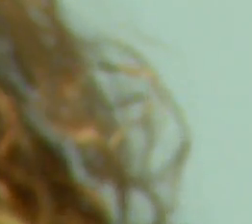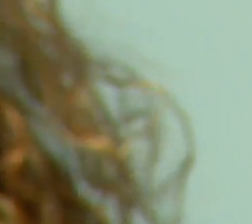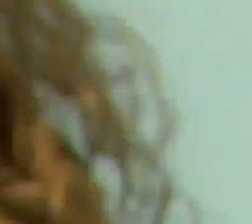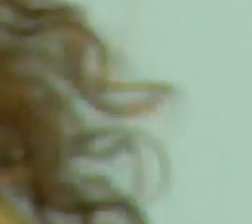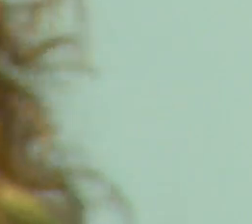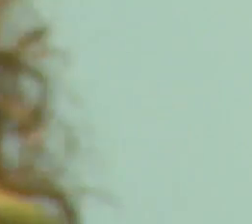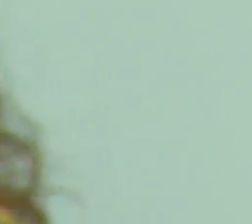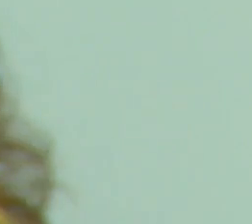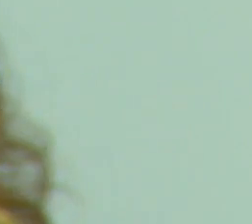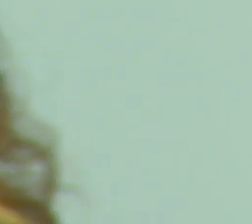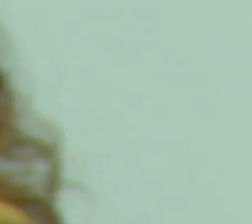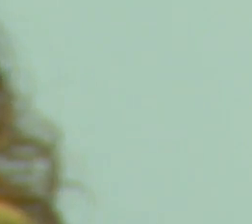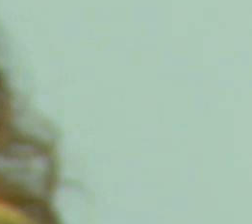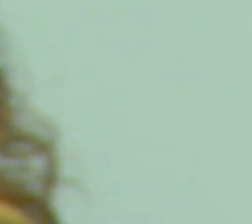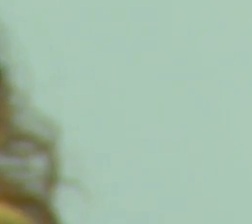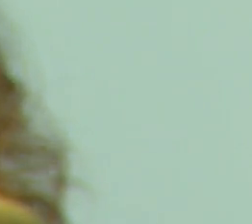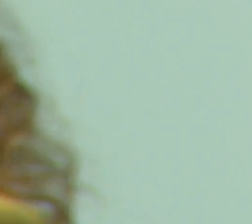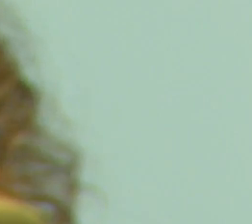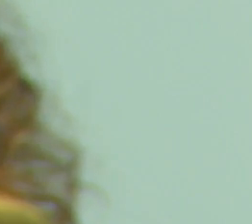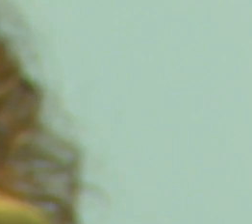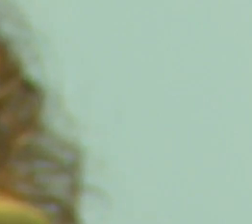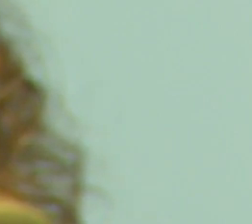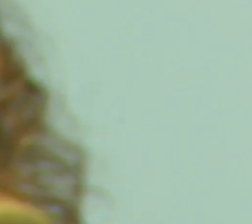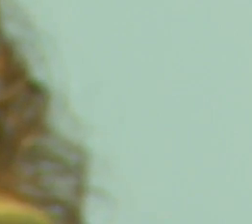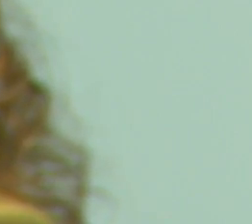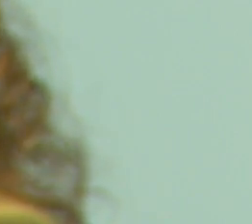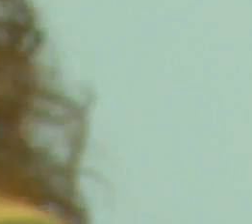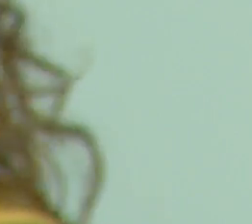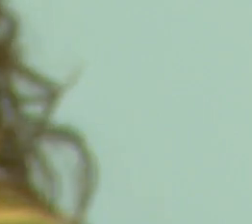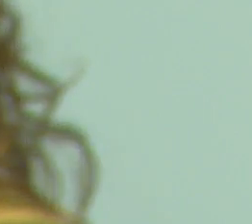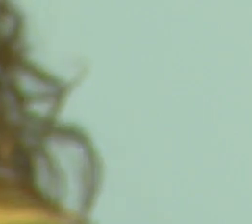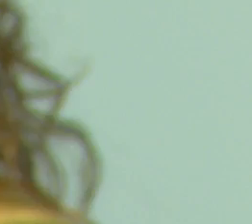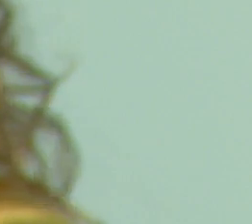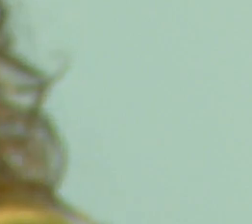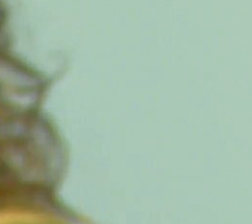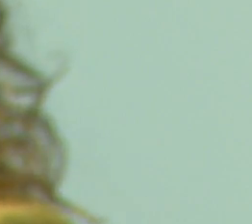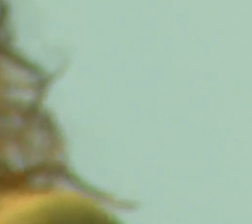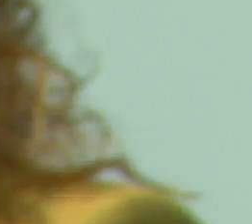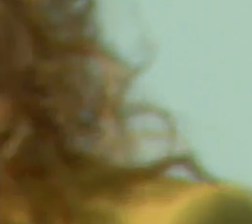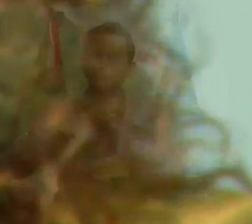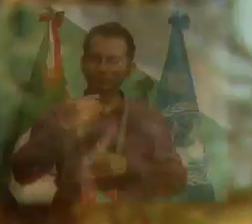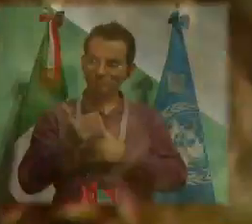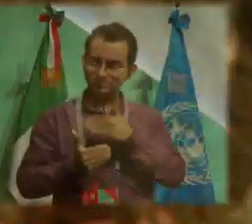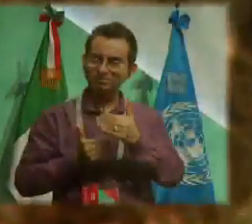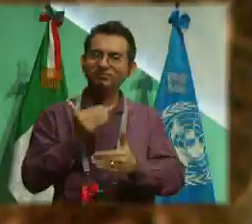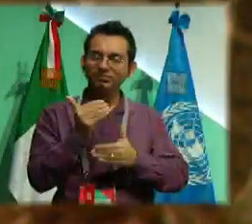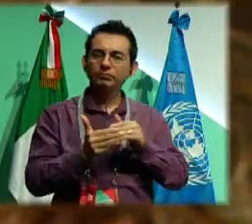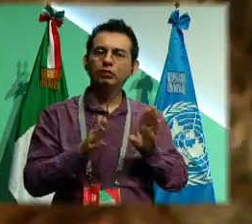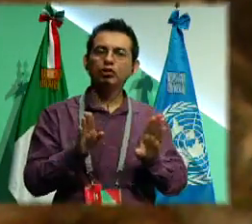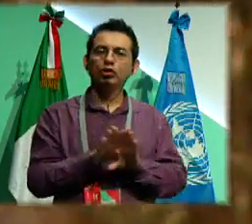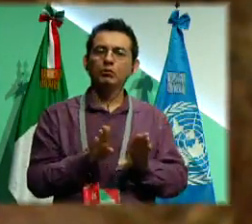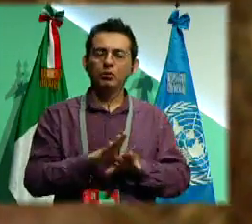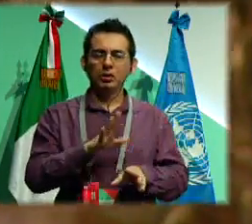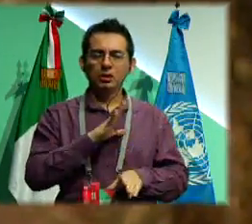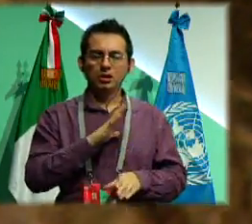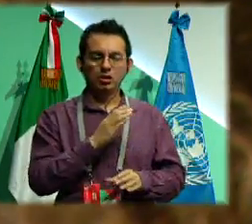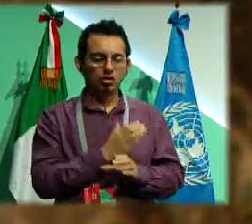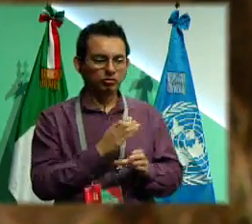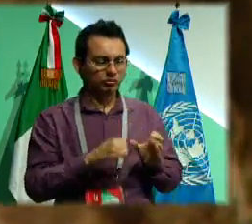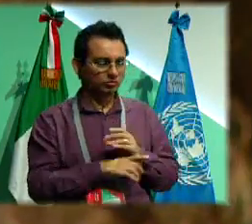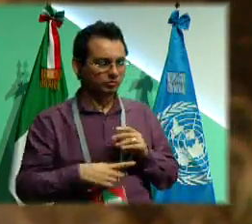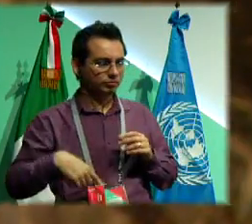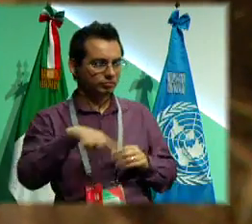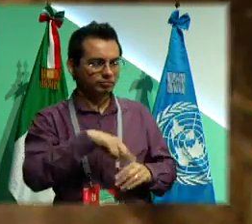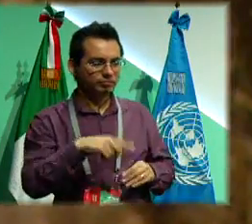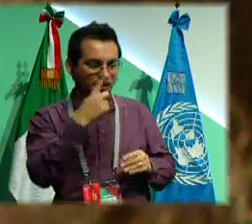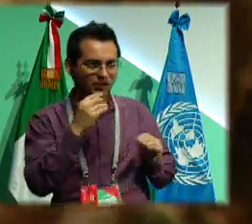Nous savons aujourd'hui que l'Internet intègre différents concepts clés qui seront abordés, tels que